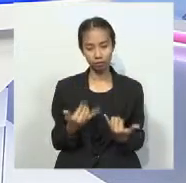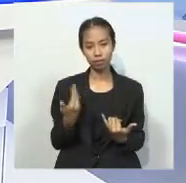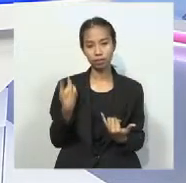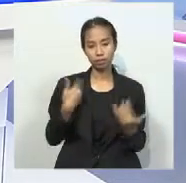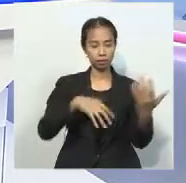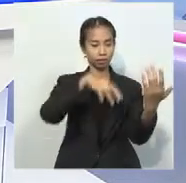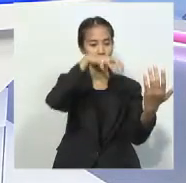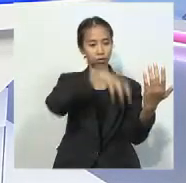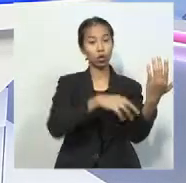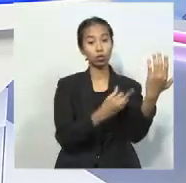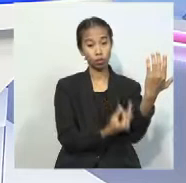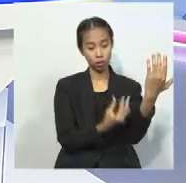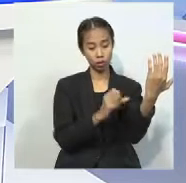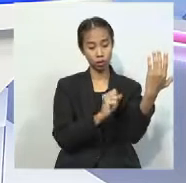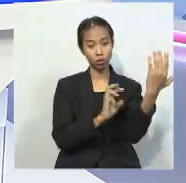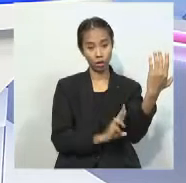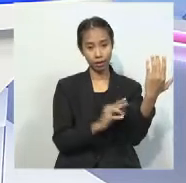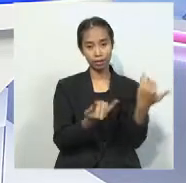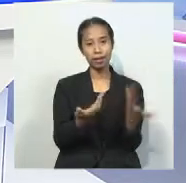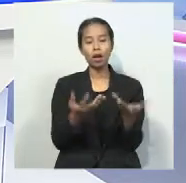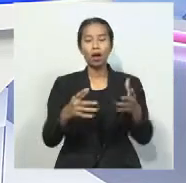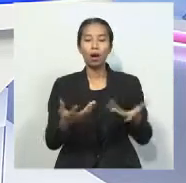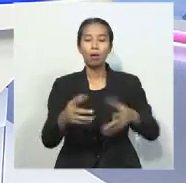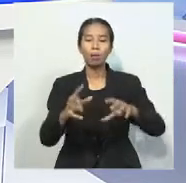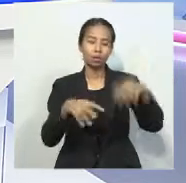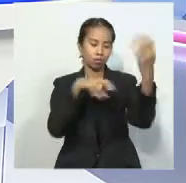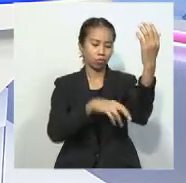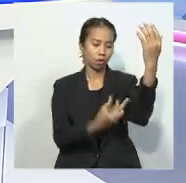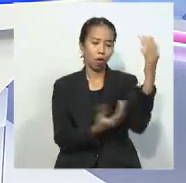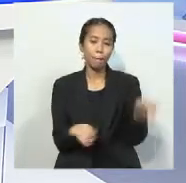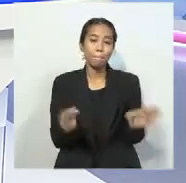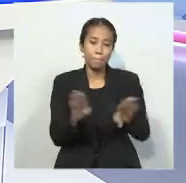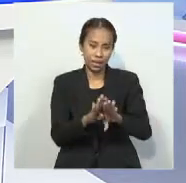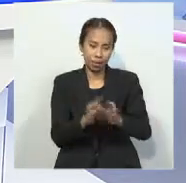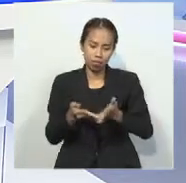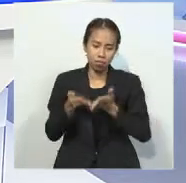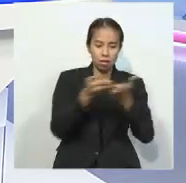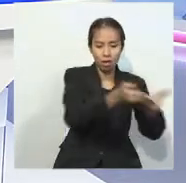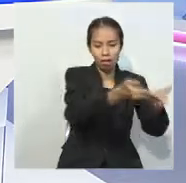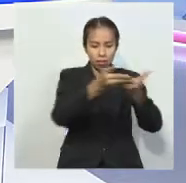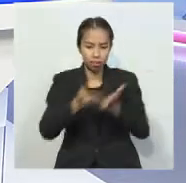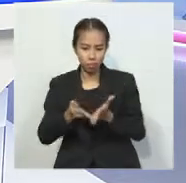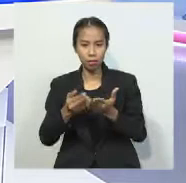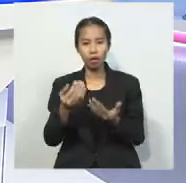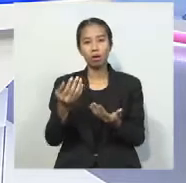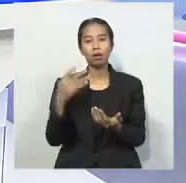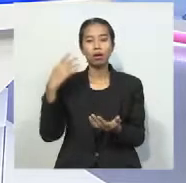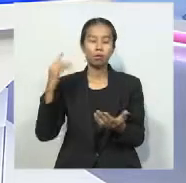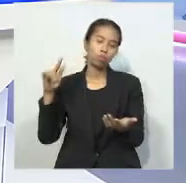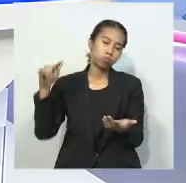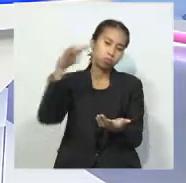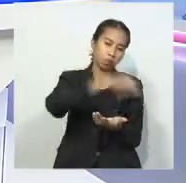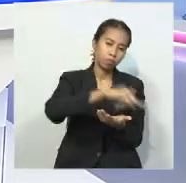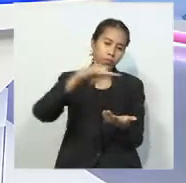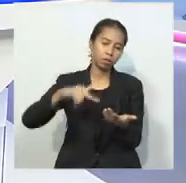ทางเกาะสมุยจังหวัดสุราษฎร์ธานีก็ได้มีการทำการปิดเกาะอย่างเป็นทางการแล้วไม่สามารถสัญจรได้ทั้งทางน้ำและทางอากาศ